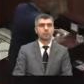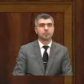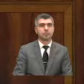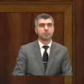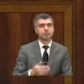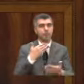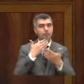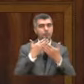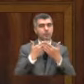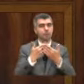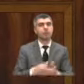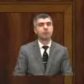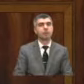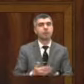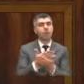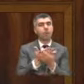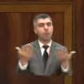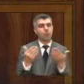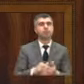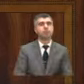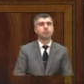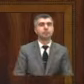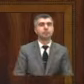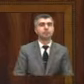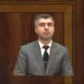شكرا على التدخلات.